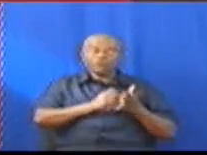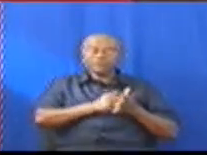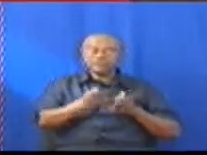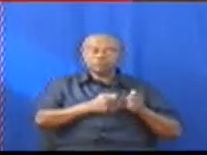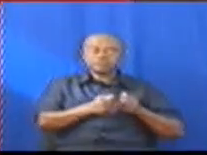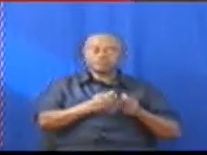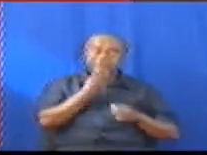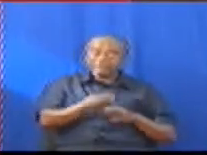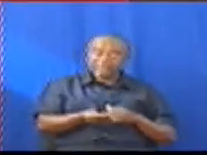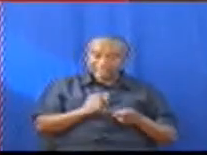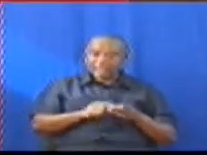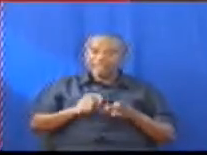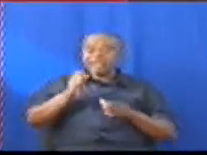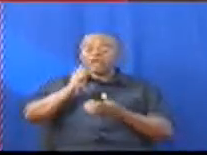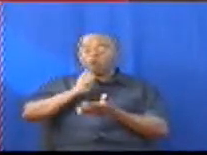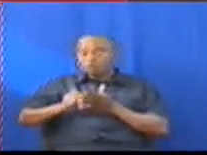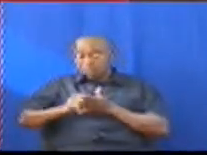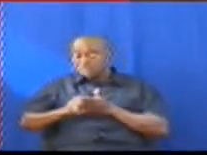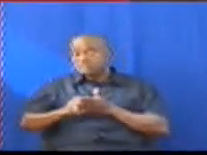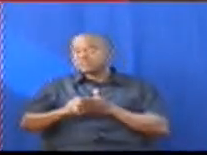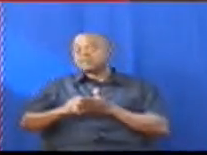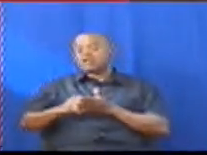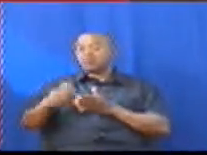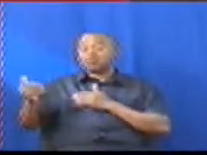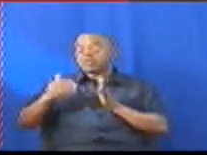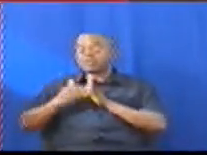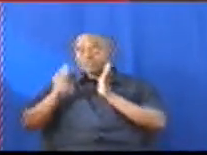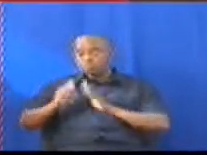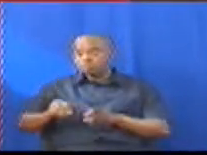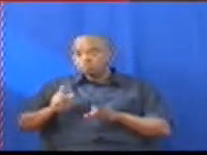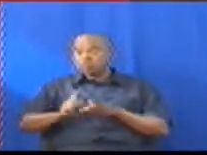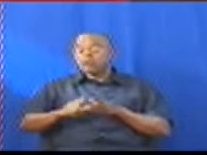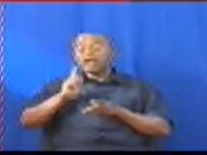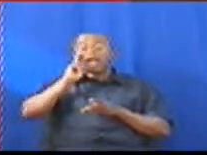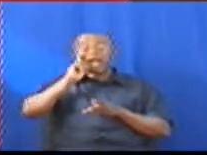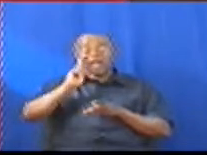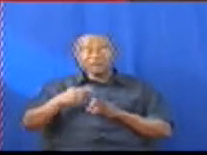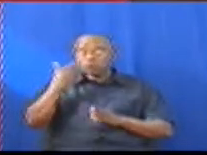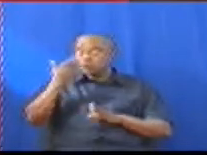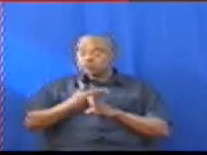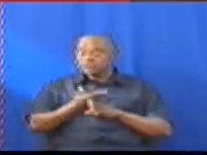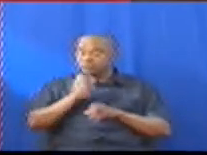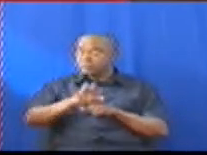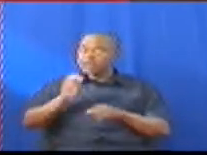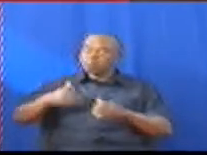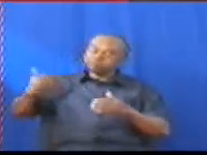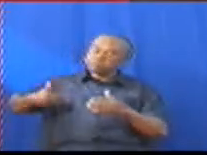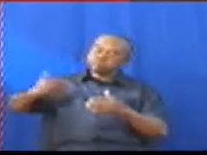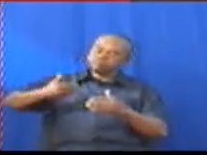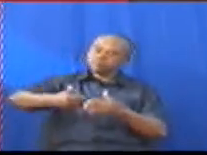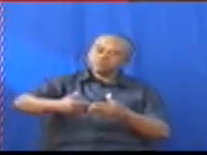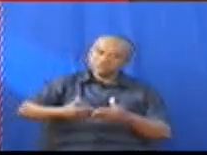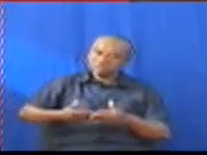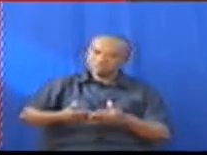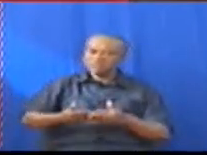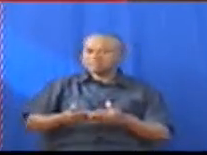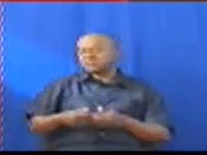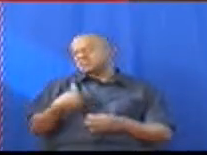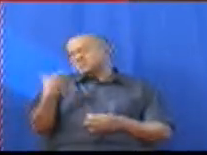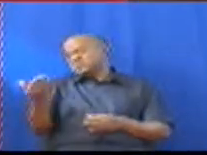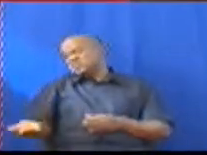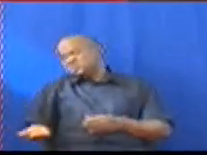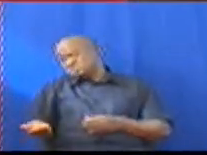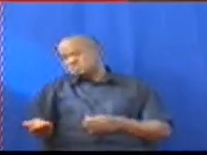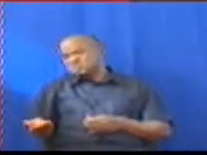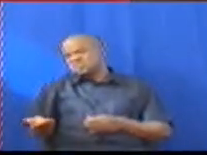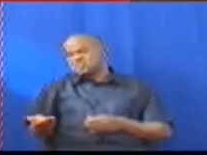ofisi ya mwanasheria mkuu ama sekta yoyote mahakama nyingine, na amekuwa na vigezo vya kuweza kufanya kazi, basi ni kwa vile tumeona kwamba ni